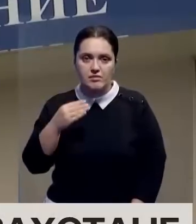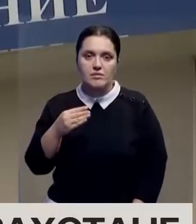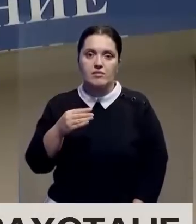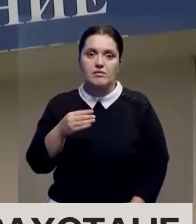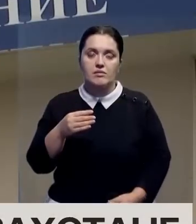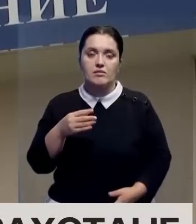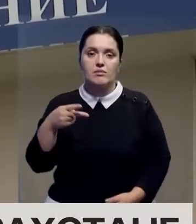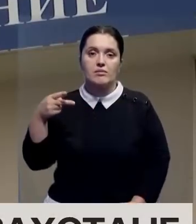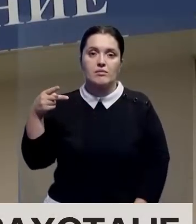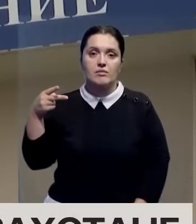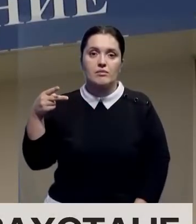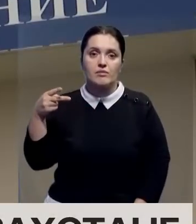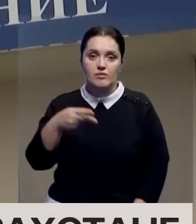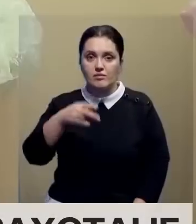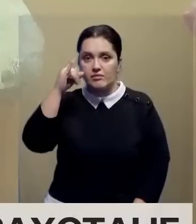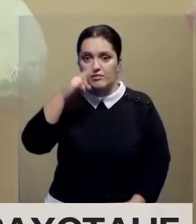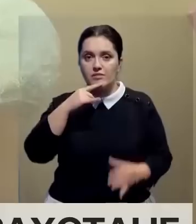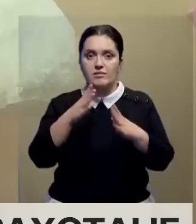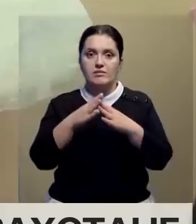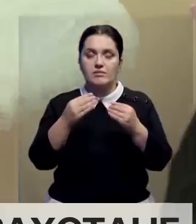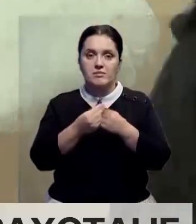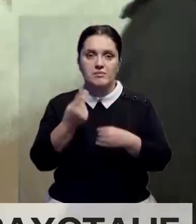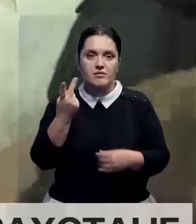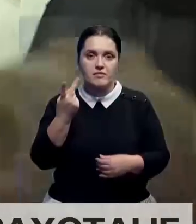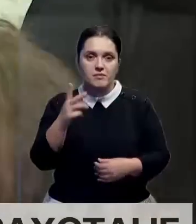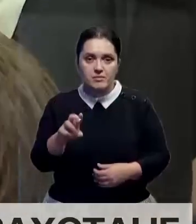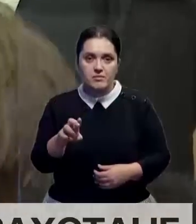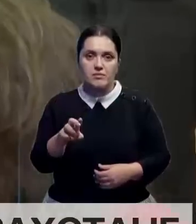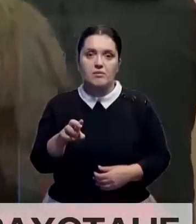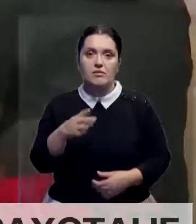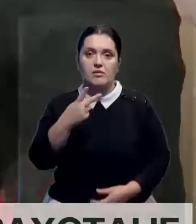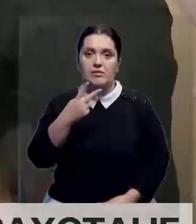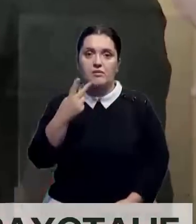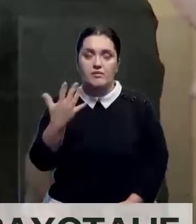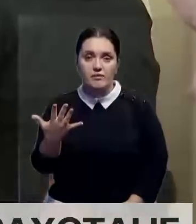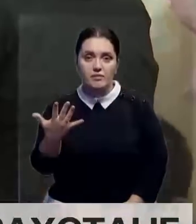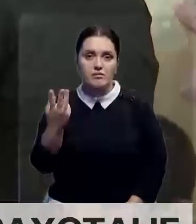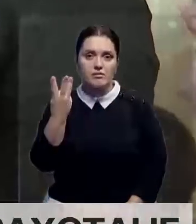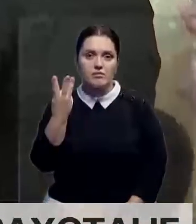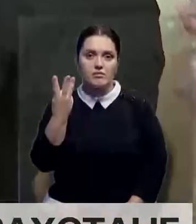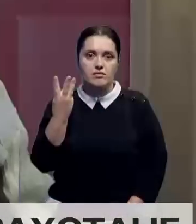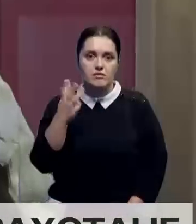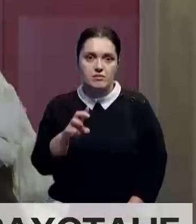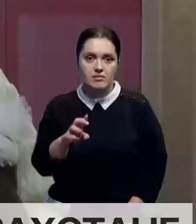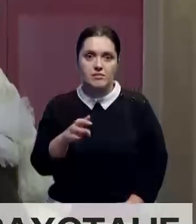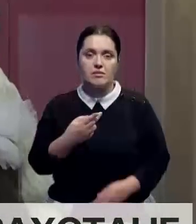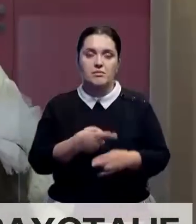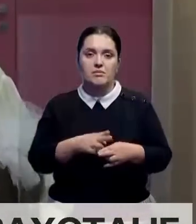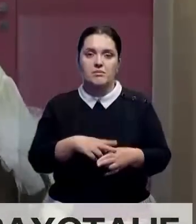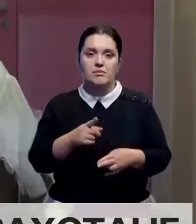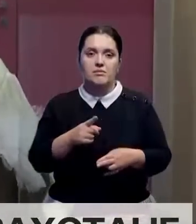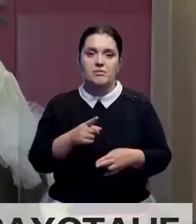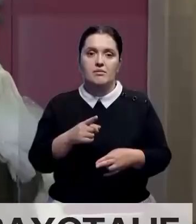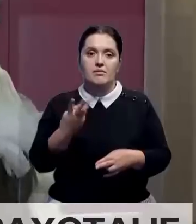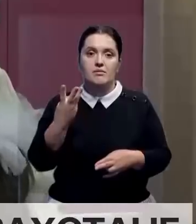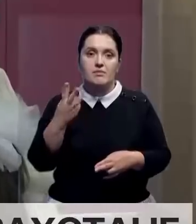областях. Кроме того, у больше 2000 казахстанских семей родились двойни, а у 25 – тройни. К слову, один